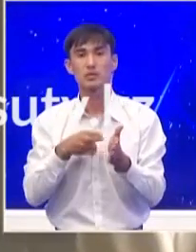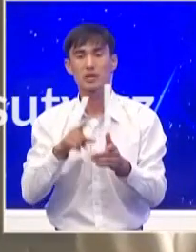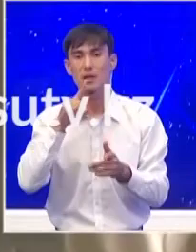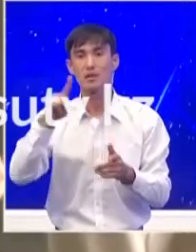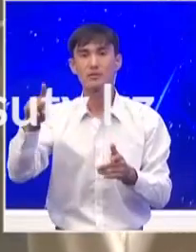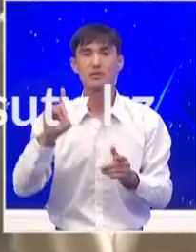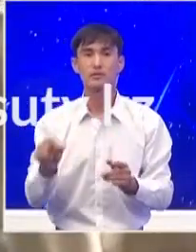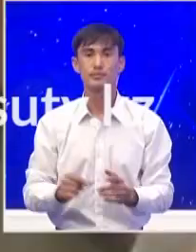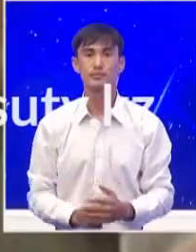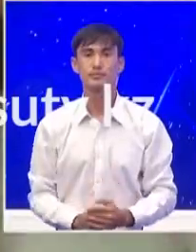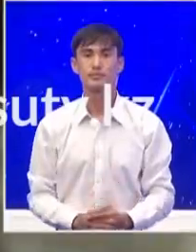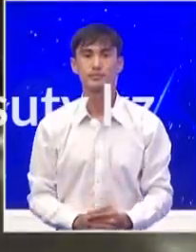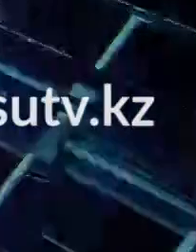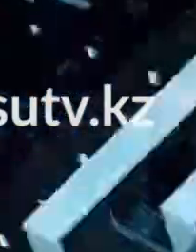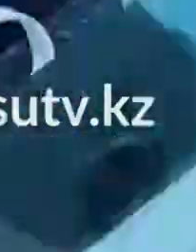следования